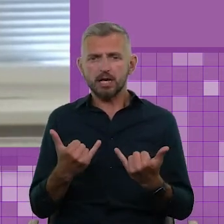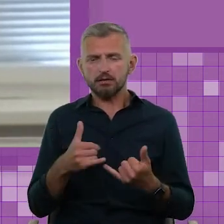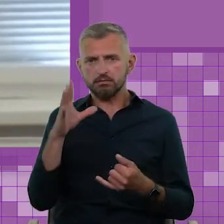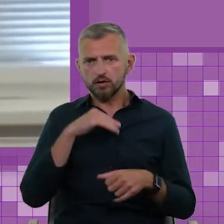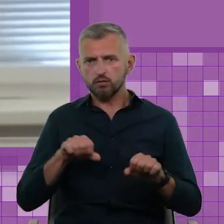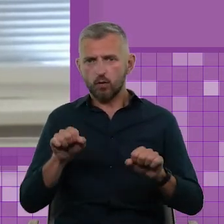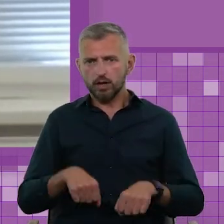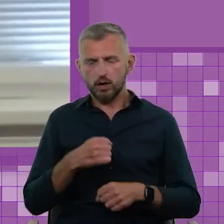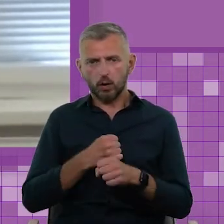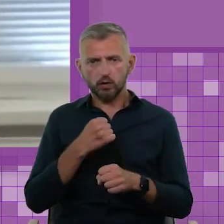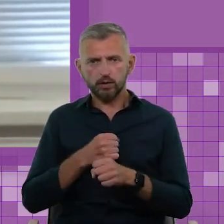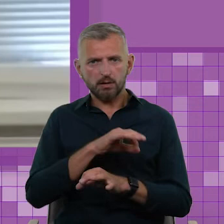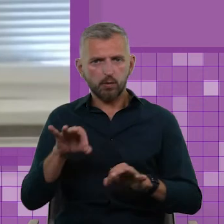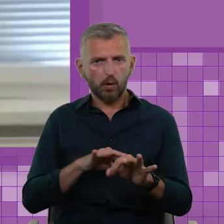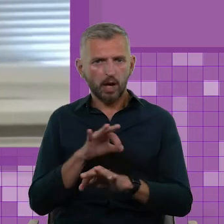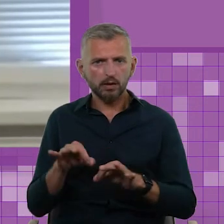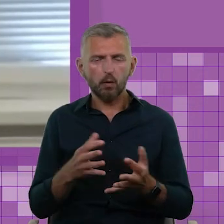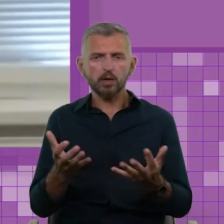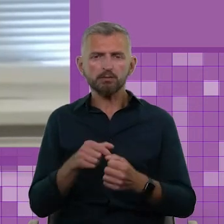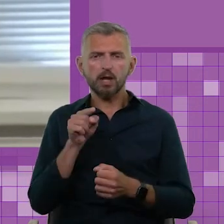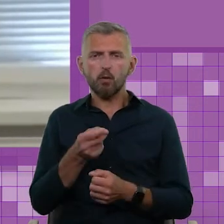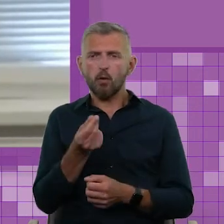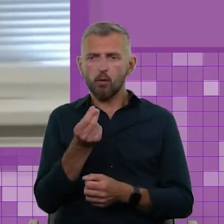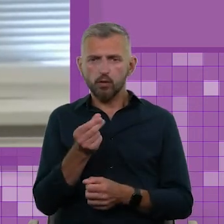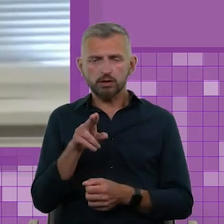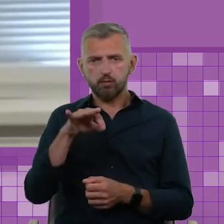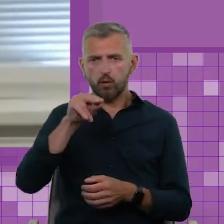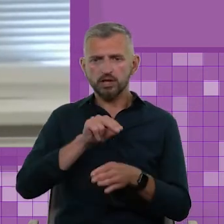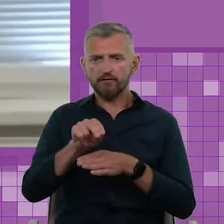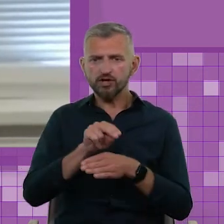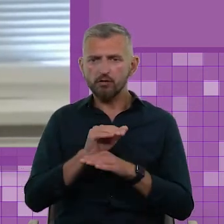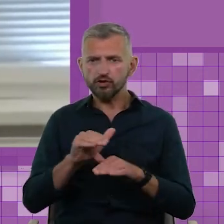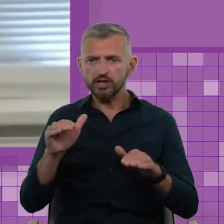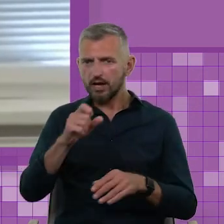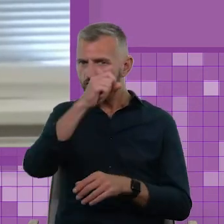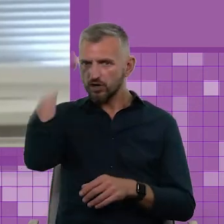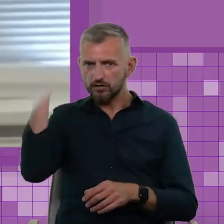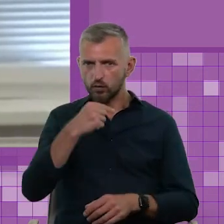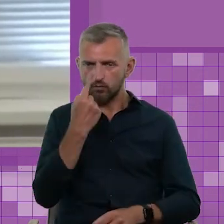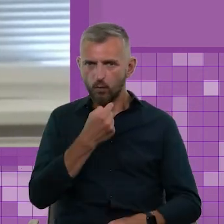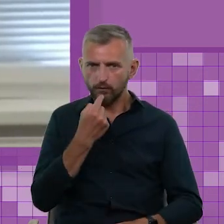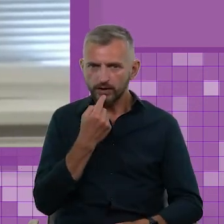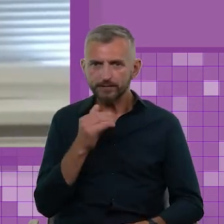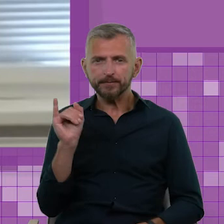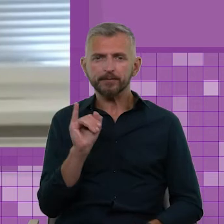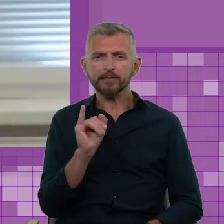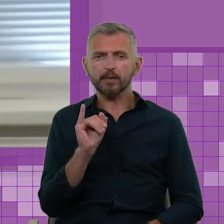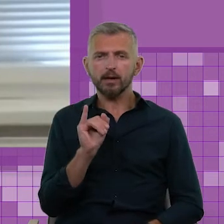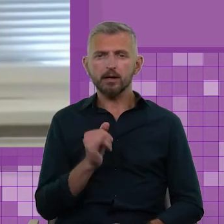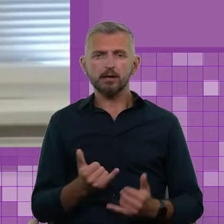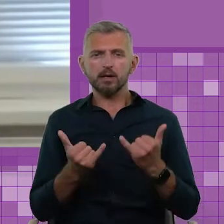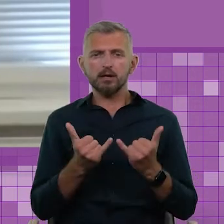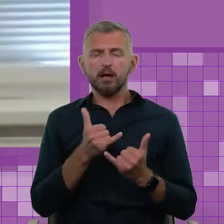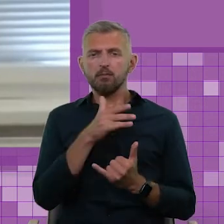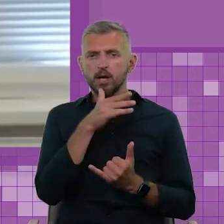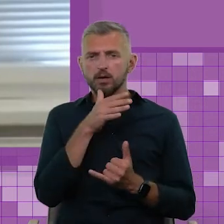змогли розробити проєкт, отримати на нього кошти по навчанню дітей чеської мови. На даний